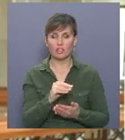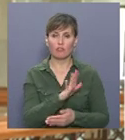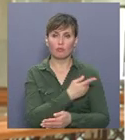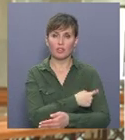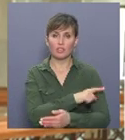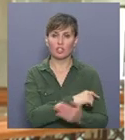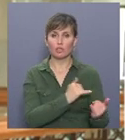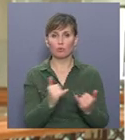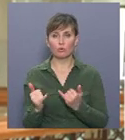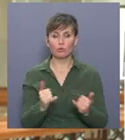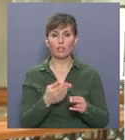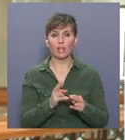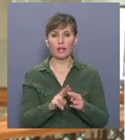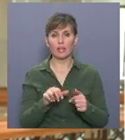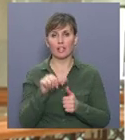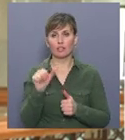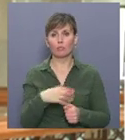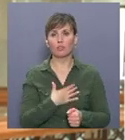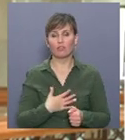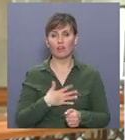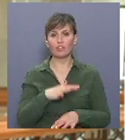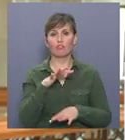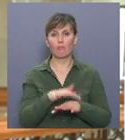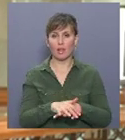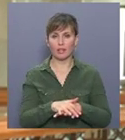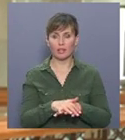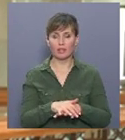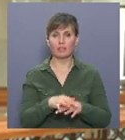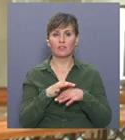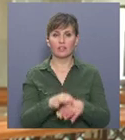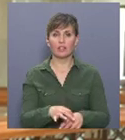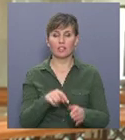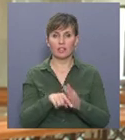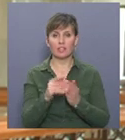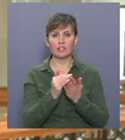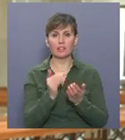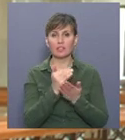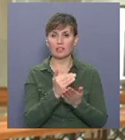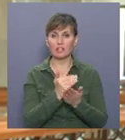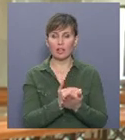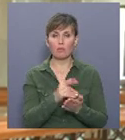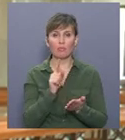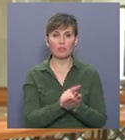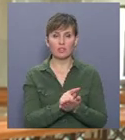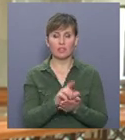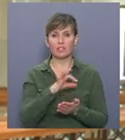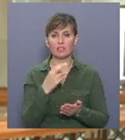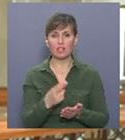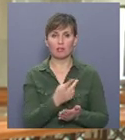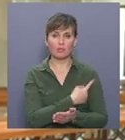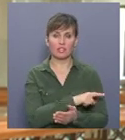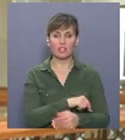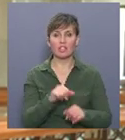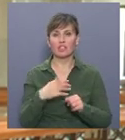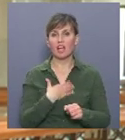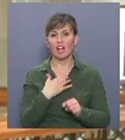медицинских услуг. Это особенно важно в рамках введения системы обязательного социально-медицинского страхования,